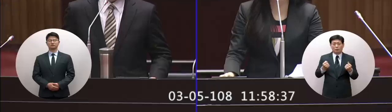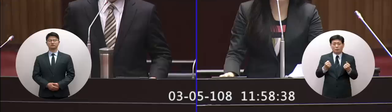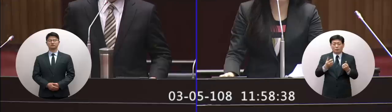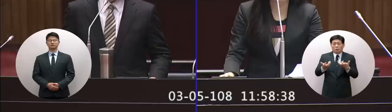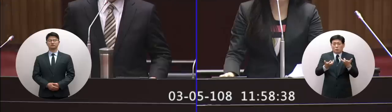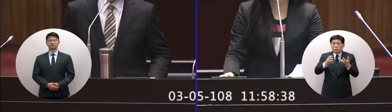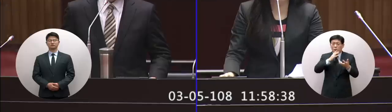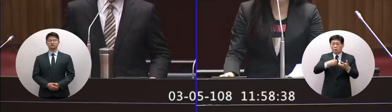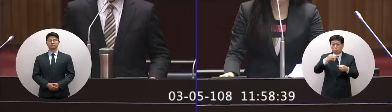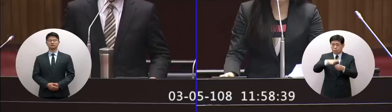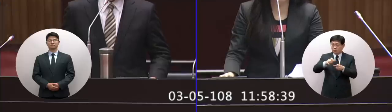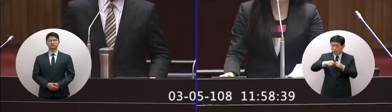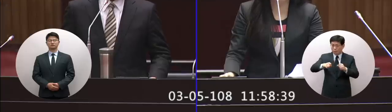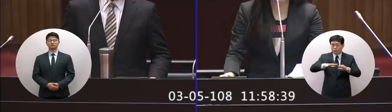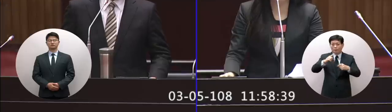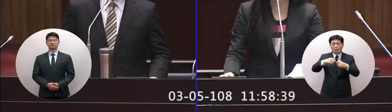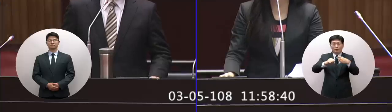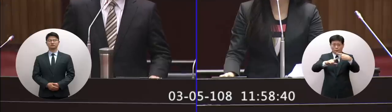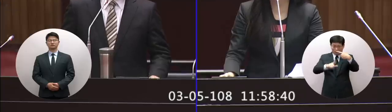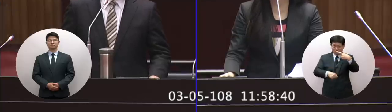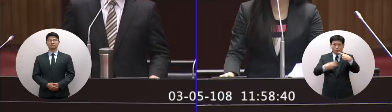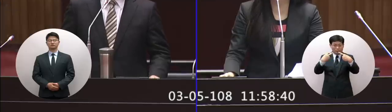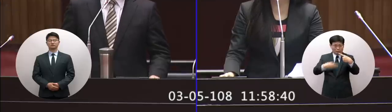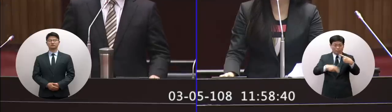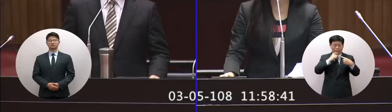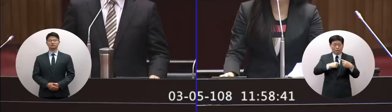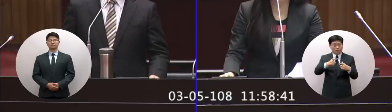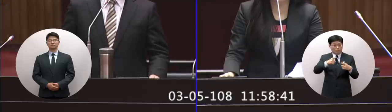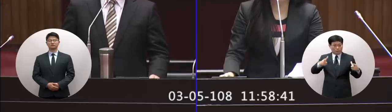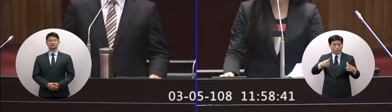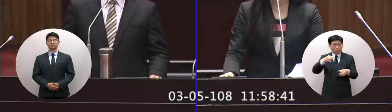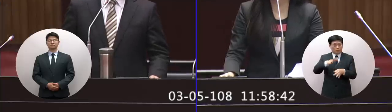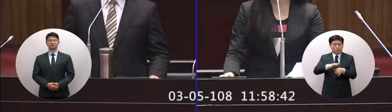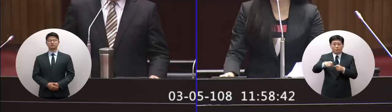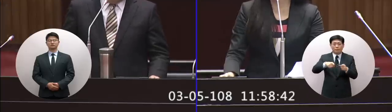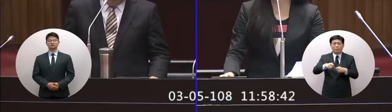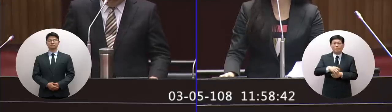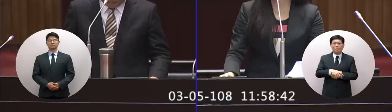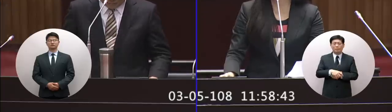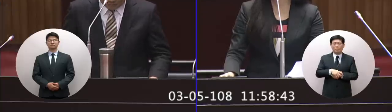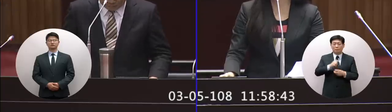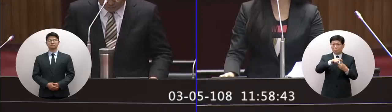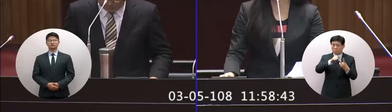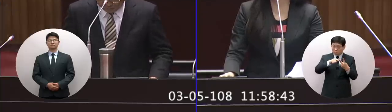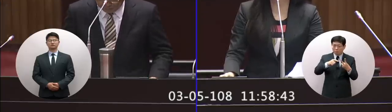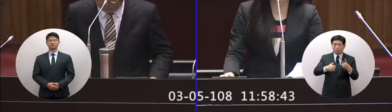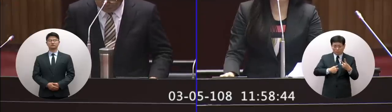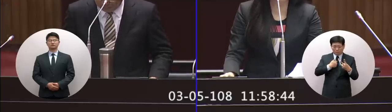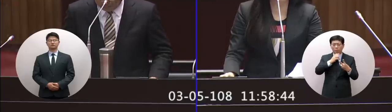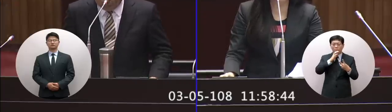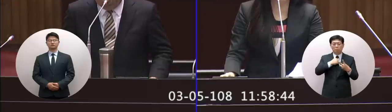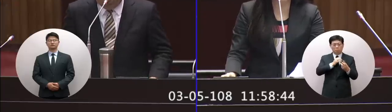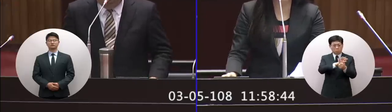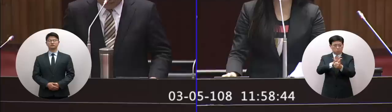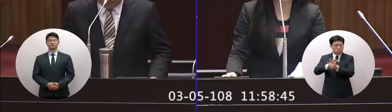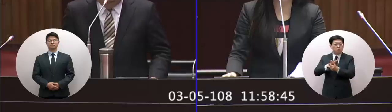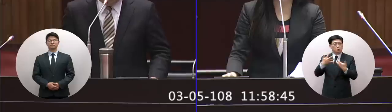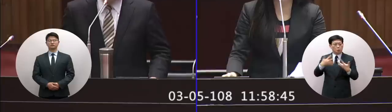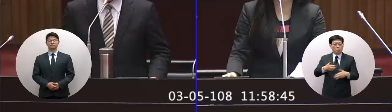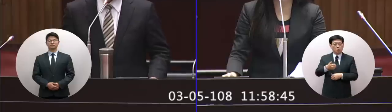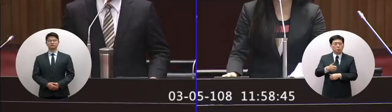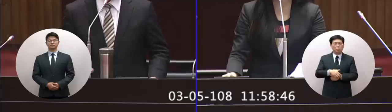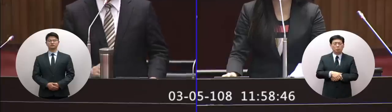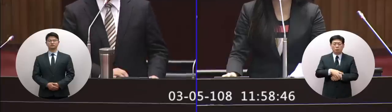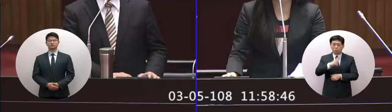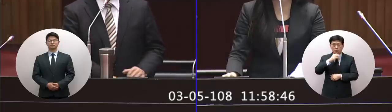今年1月呢又再次推出了暖冬的这个扩大补助计划，那这些政策确实获得相当大的回响